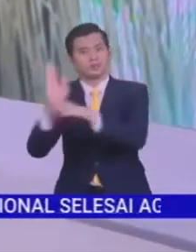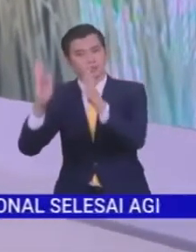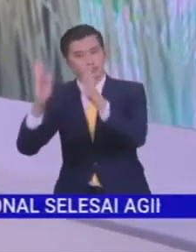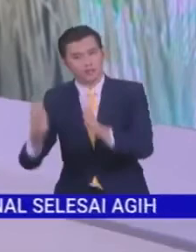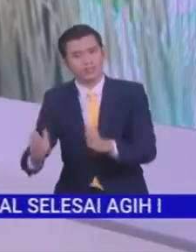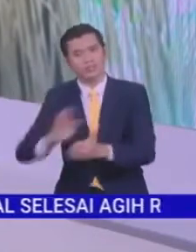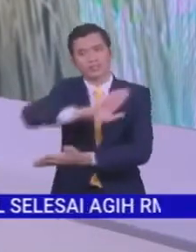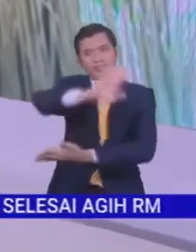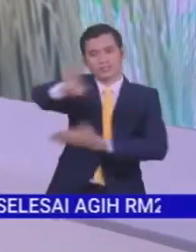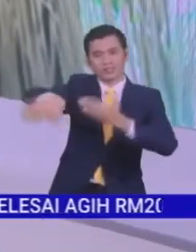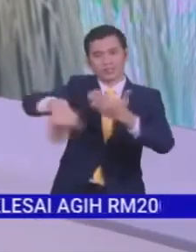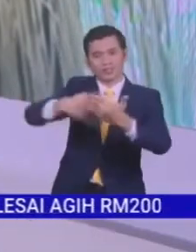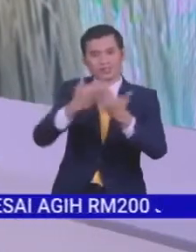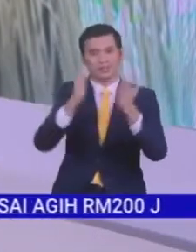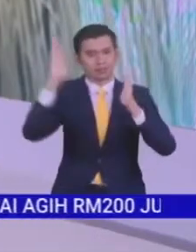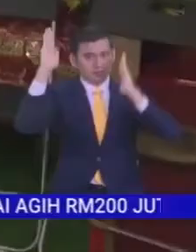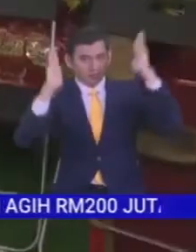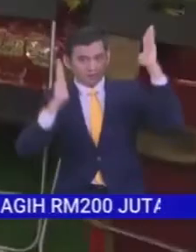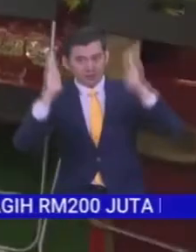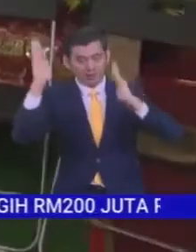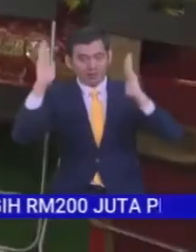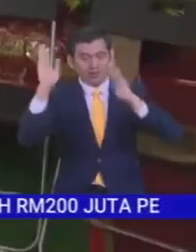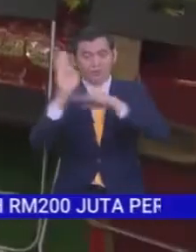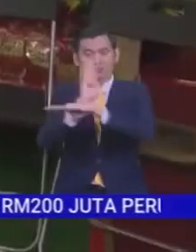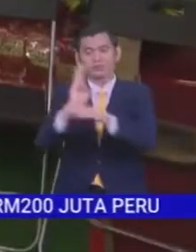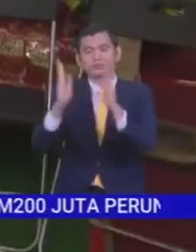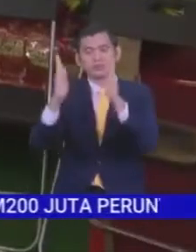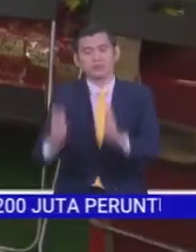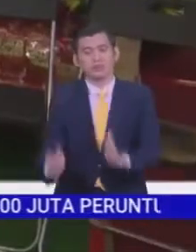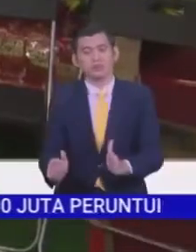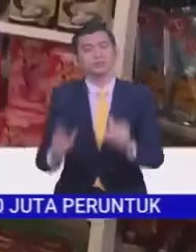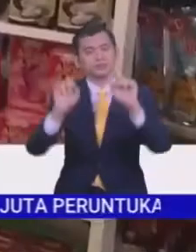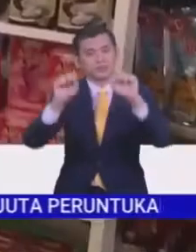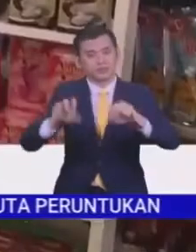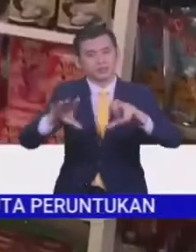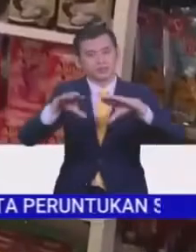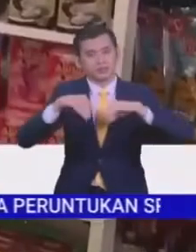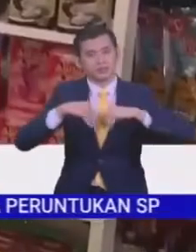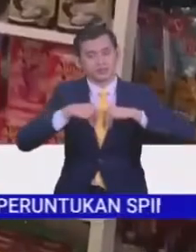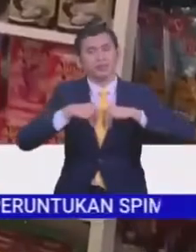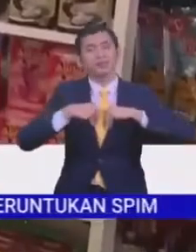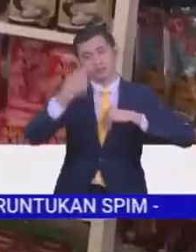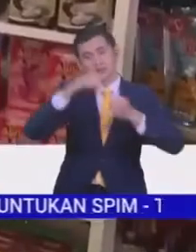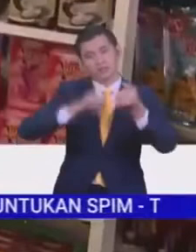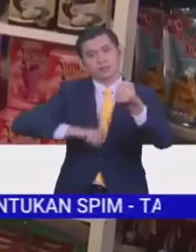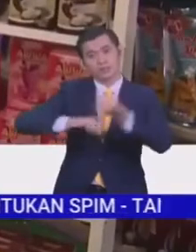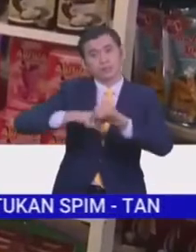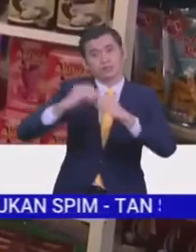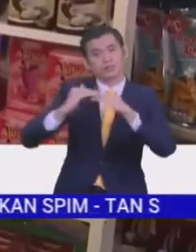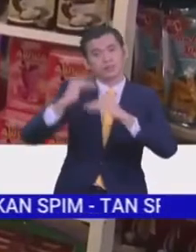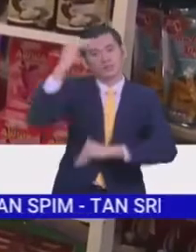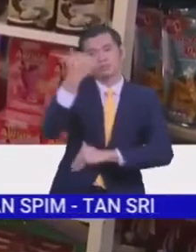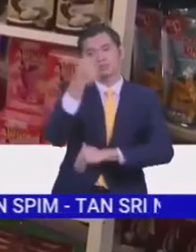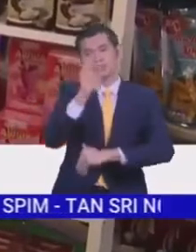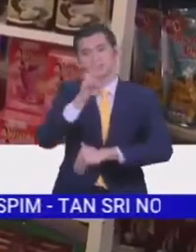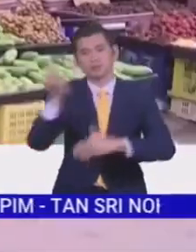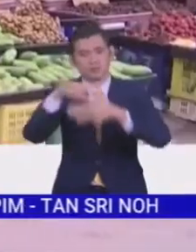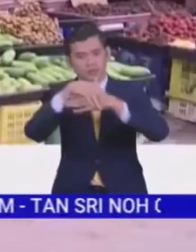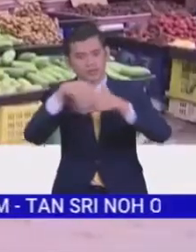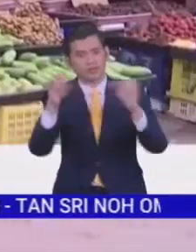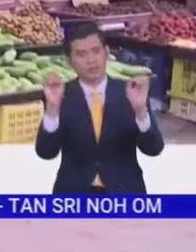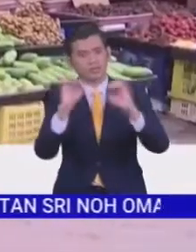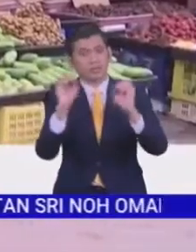seluruh negara melalui Japri agar layak menerima pembiayaan maksimum sehingga 10 Ringgit dan pucat keuntungan